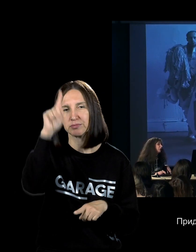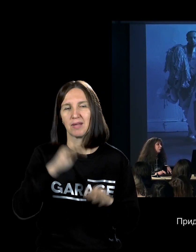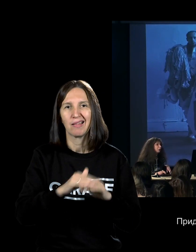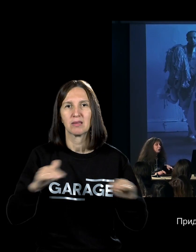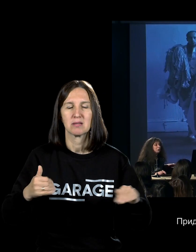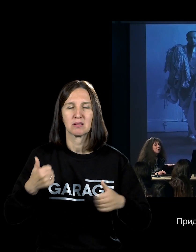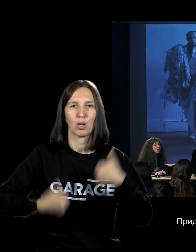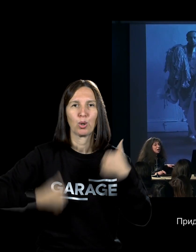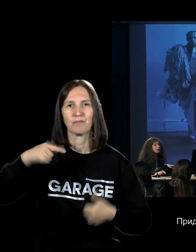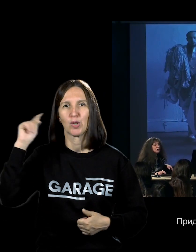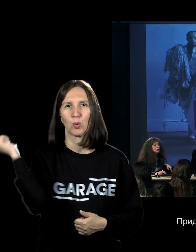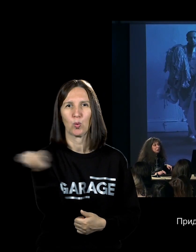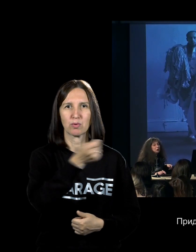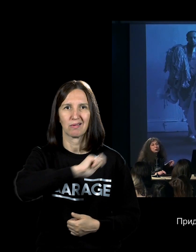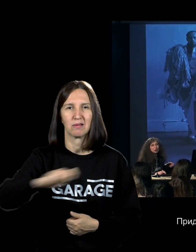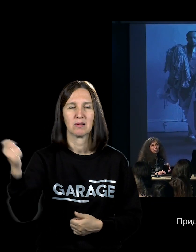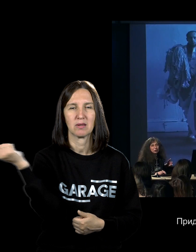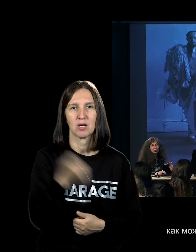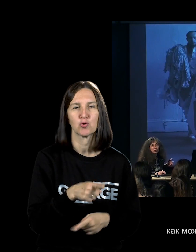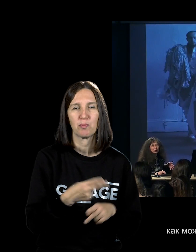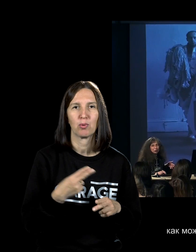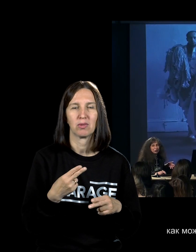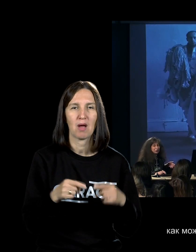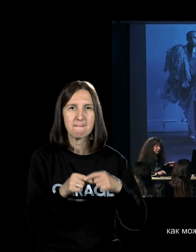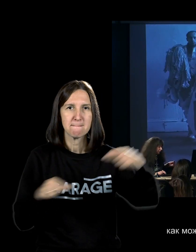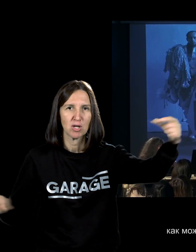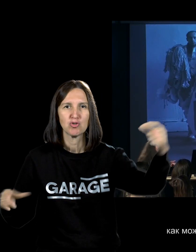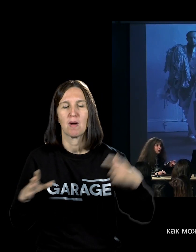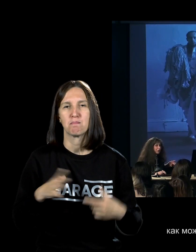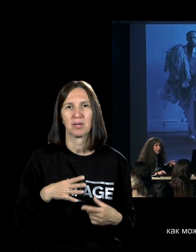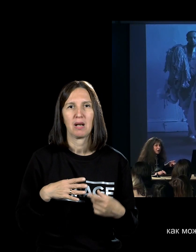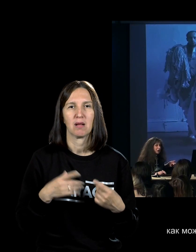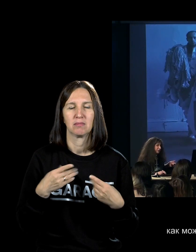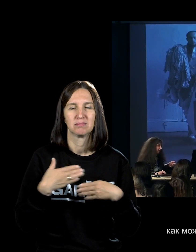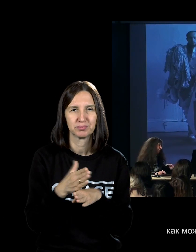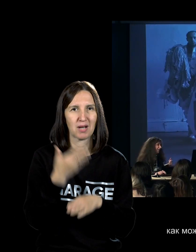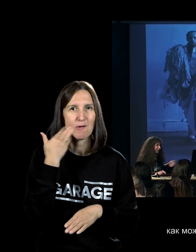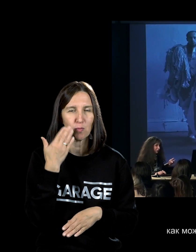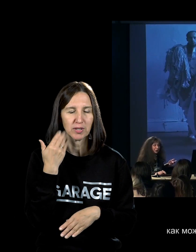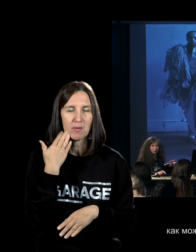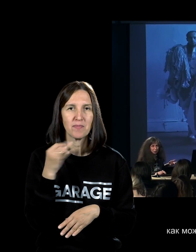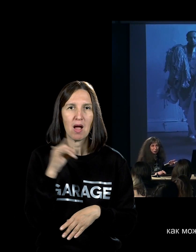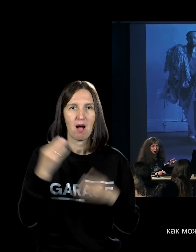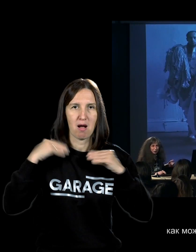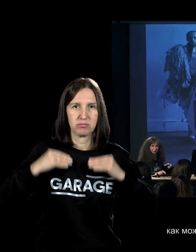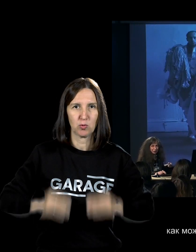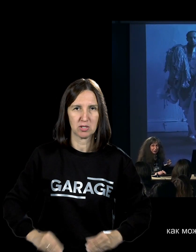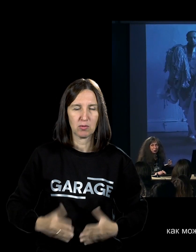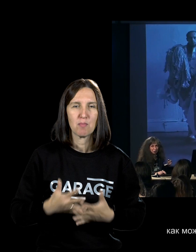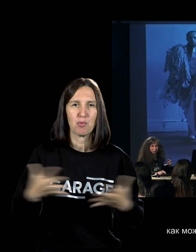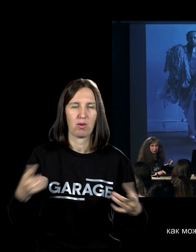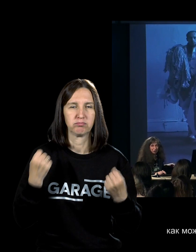турнир был таким образом, чтобы мечи у них были как можно более хрупкими, а доспехи как можно